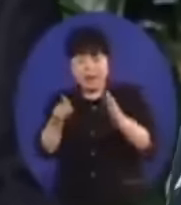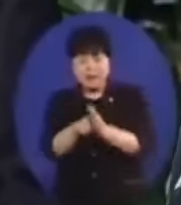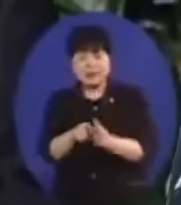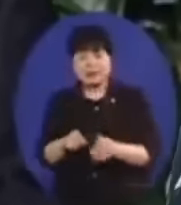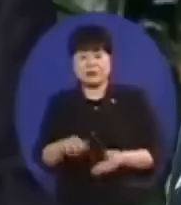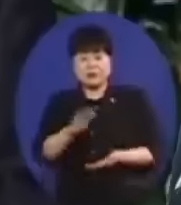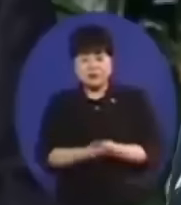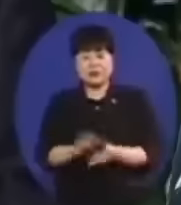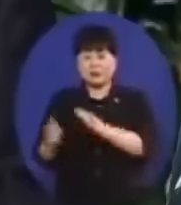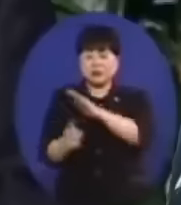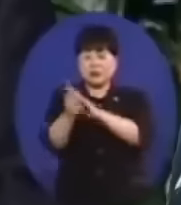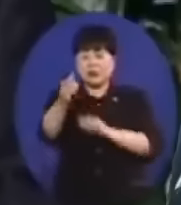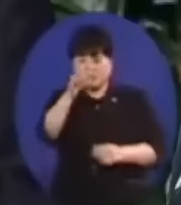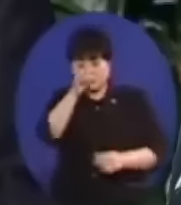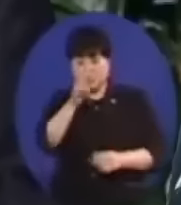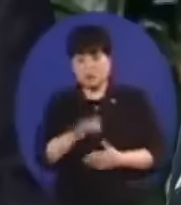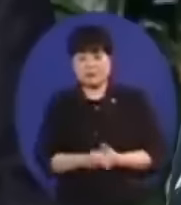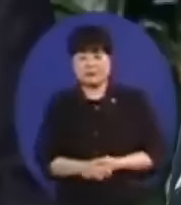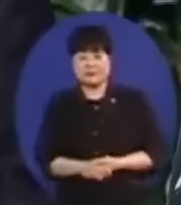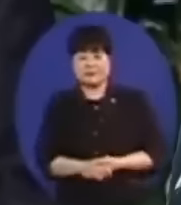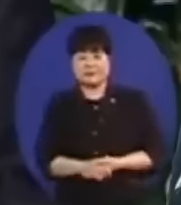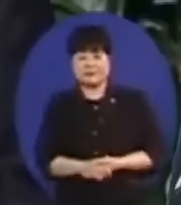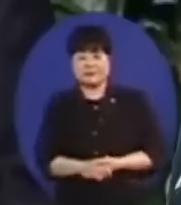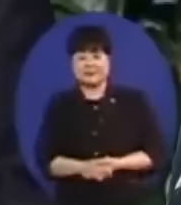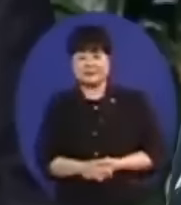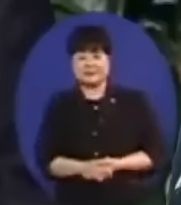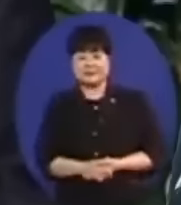뜨거운 소원으로 바라보는 것입니다.